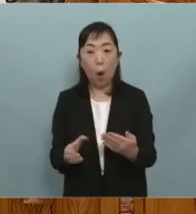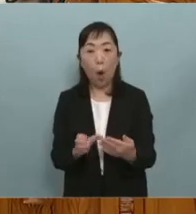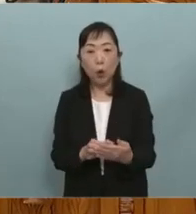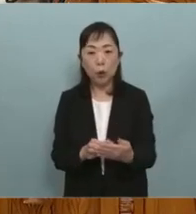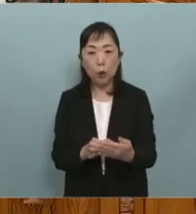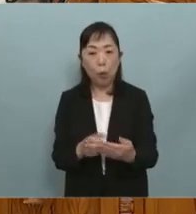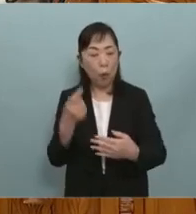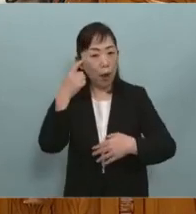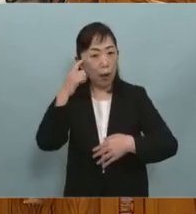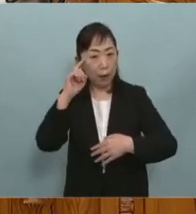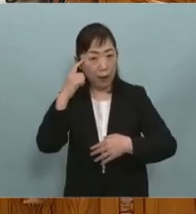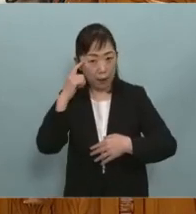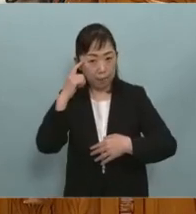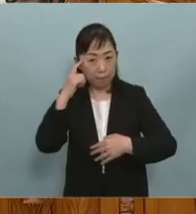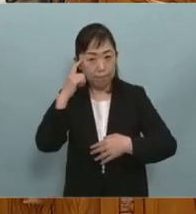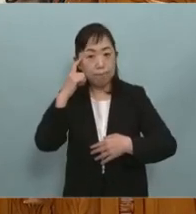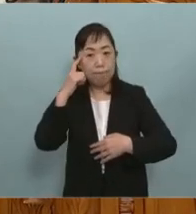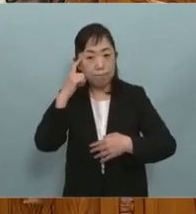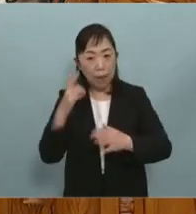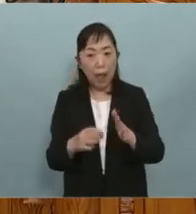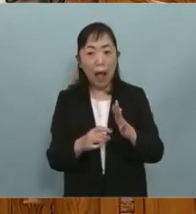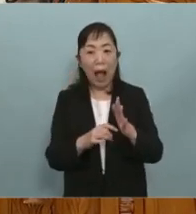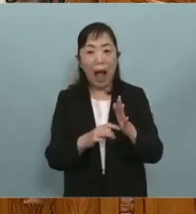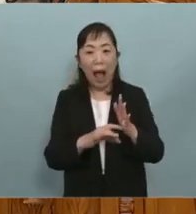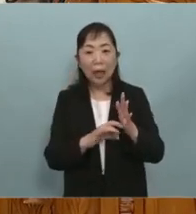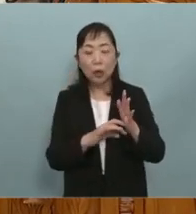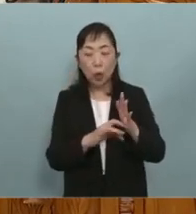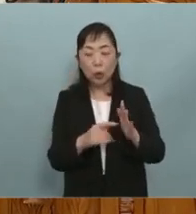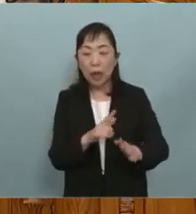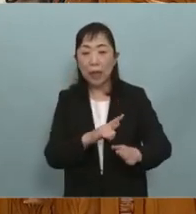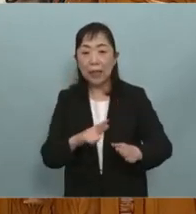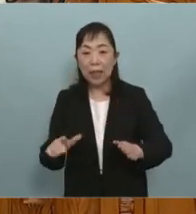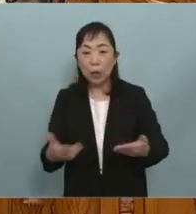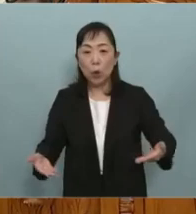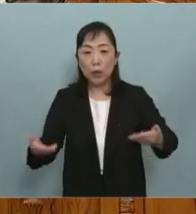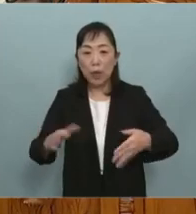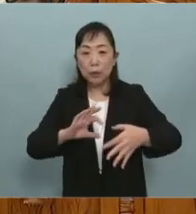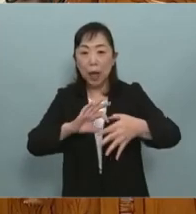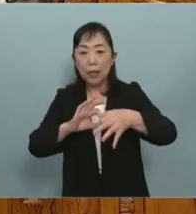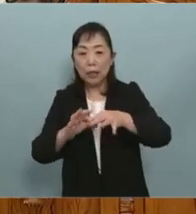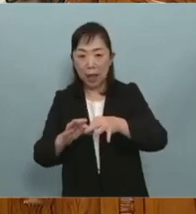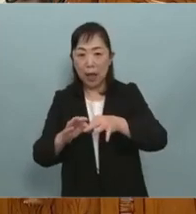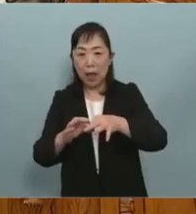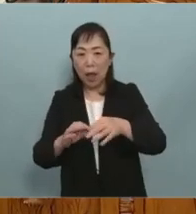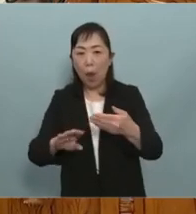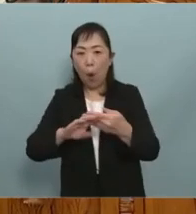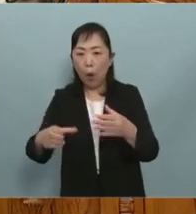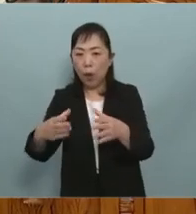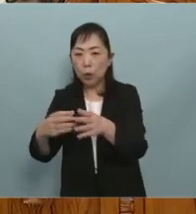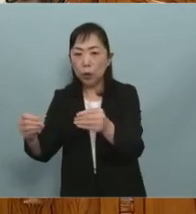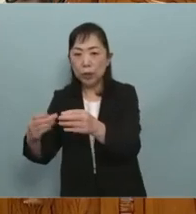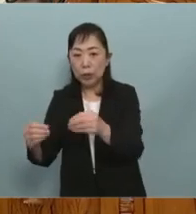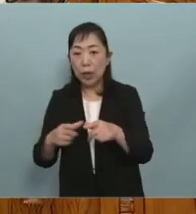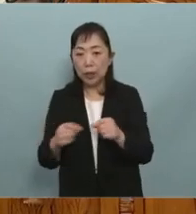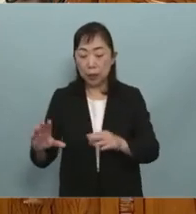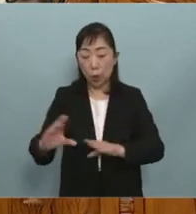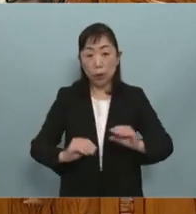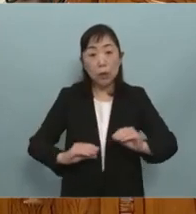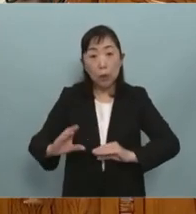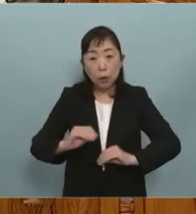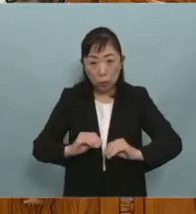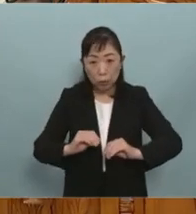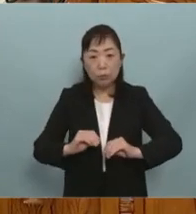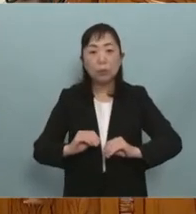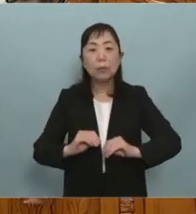観点から反動体等のサプライチェーンの国内会を含む準化や技術留出